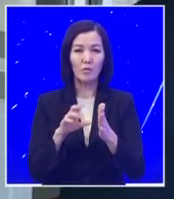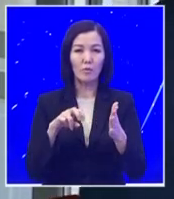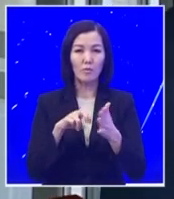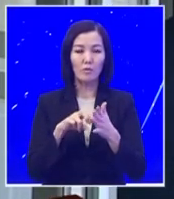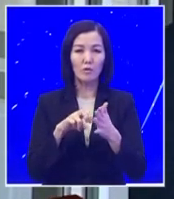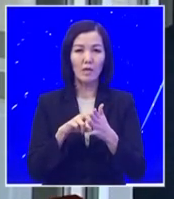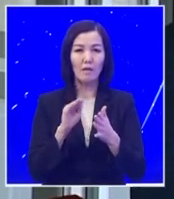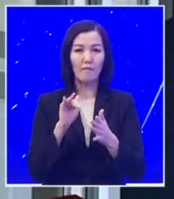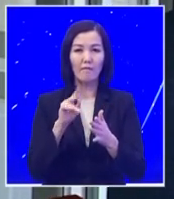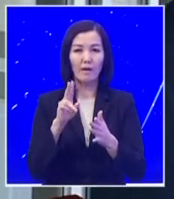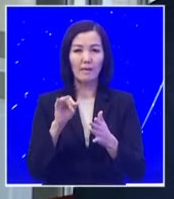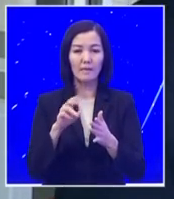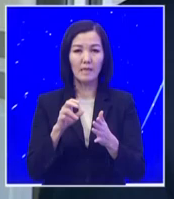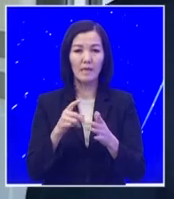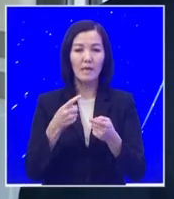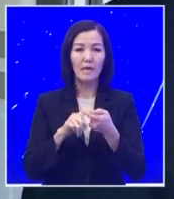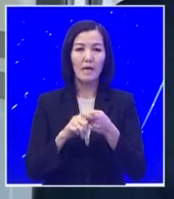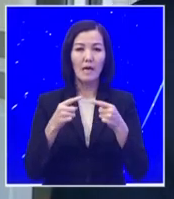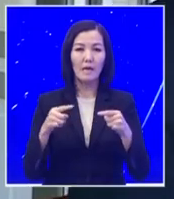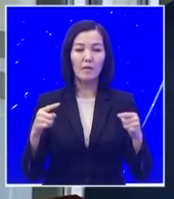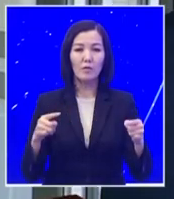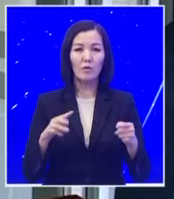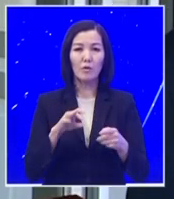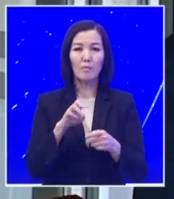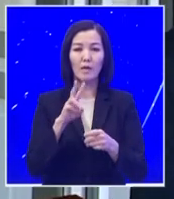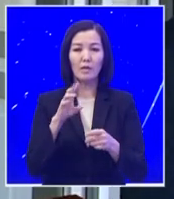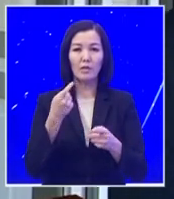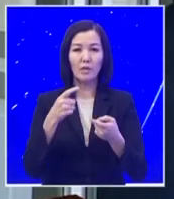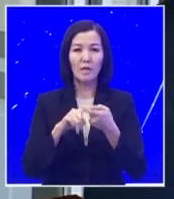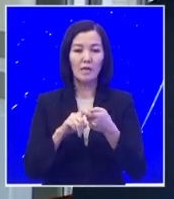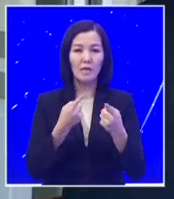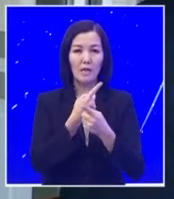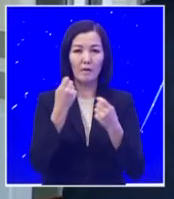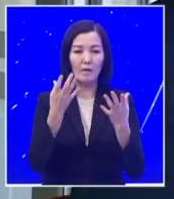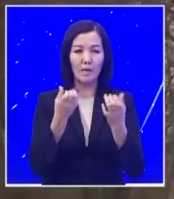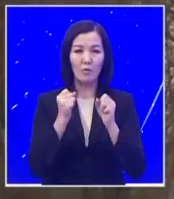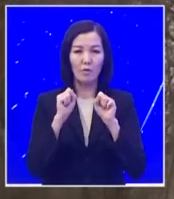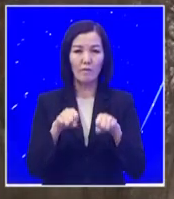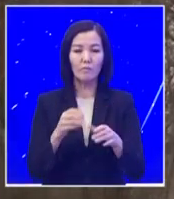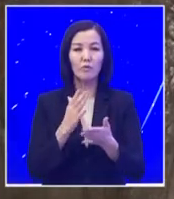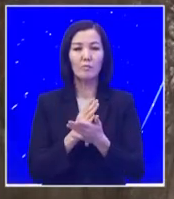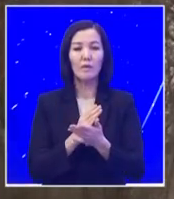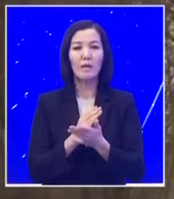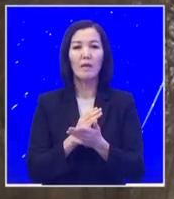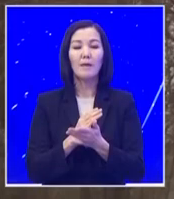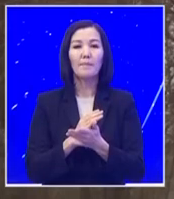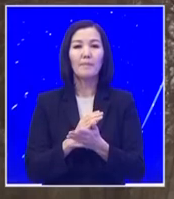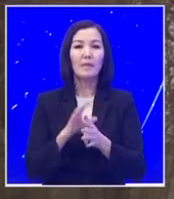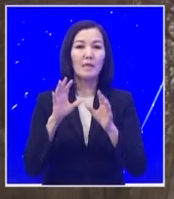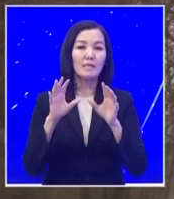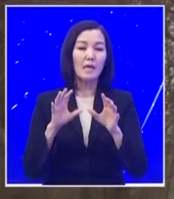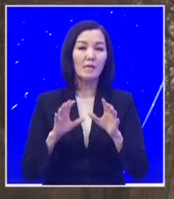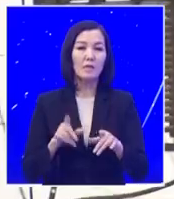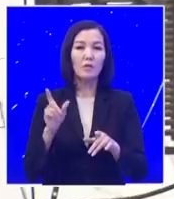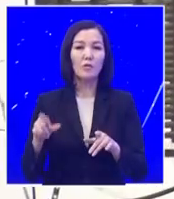қысқа хабарлама және іске қосылған әртүрлі менеджер арқылы ақпарат алуға мүмкіндігі бар. Заңды тұлғалар үшін жағымды